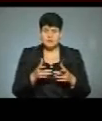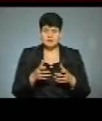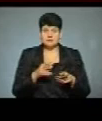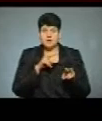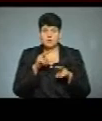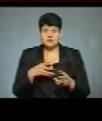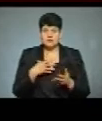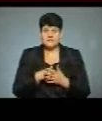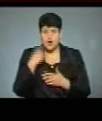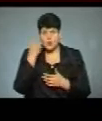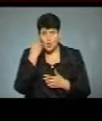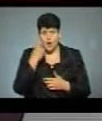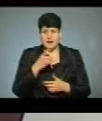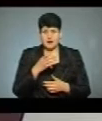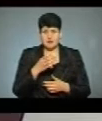батька.